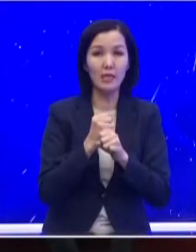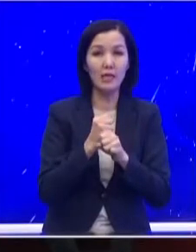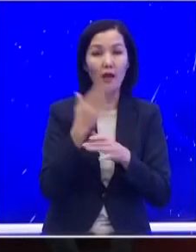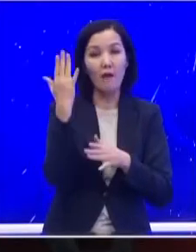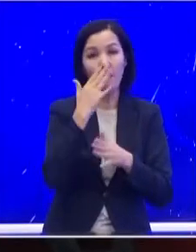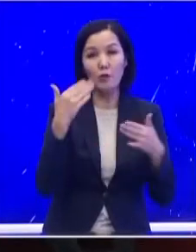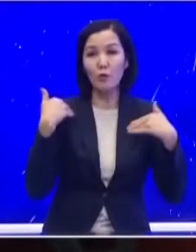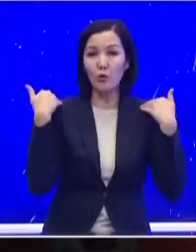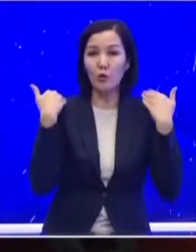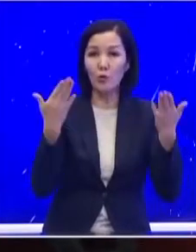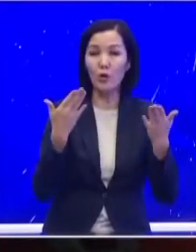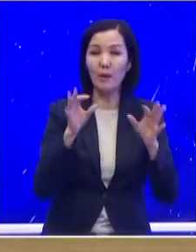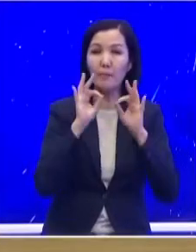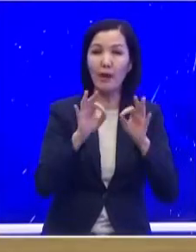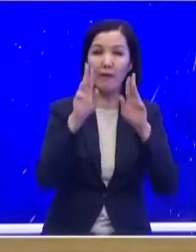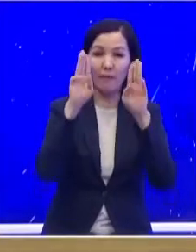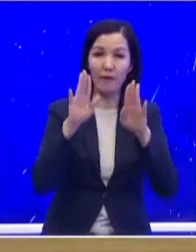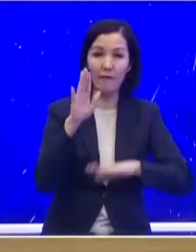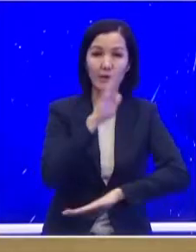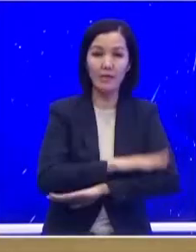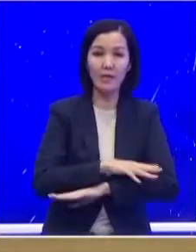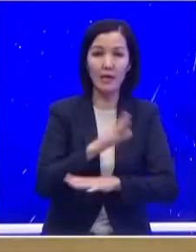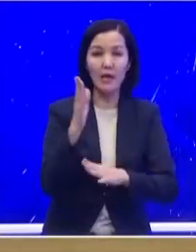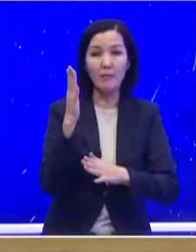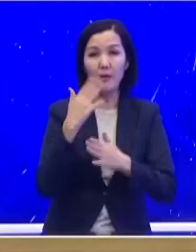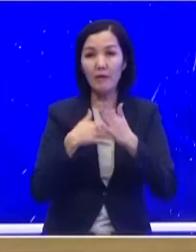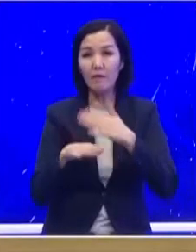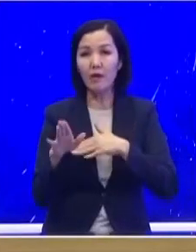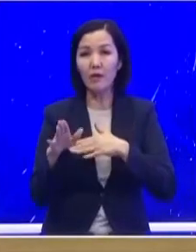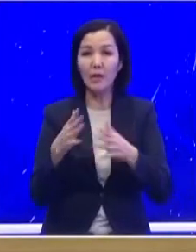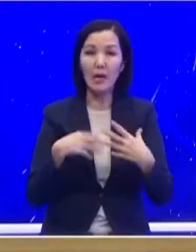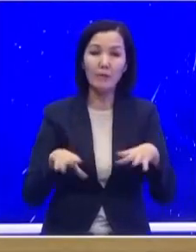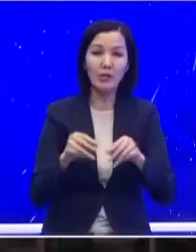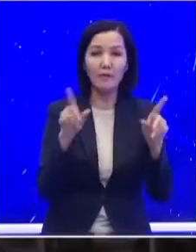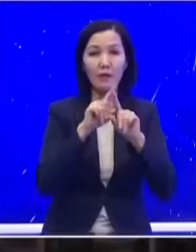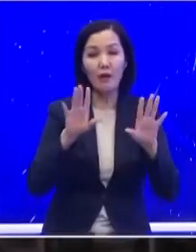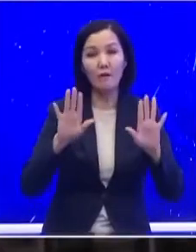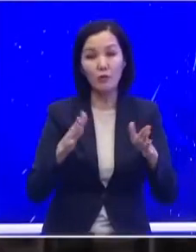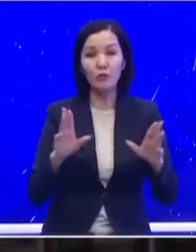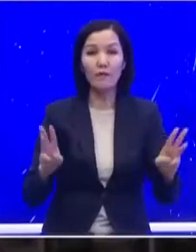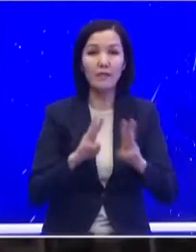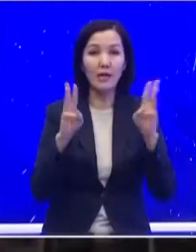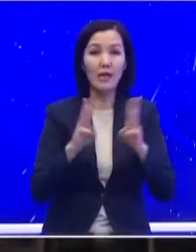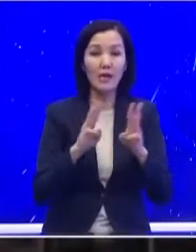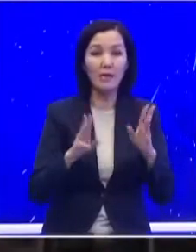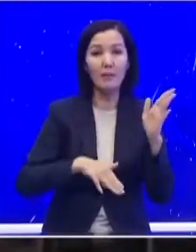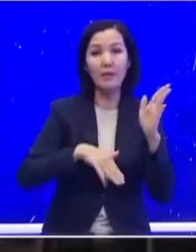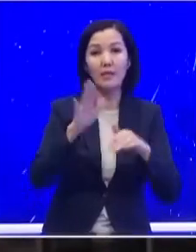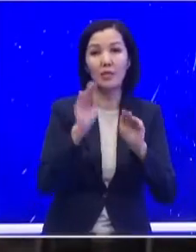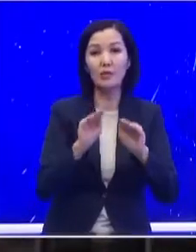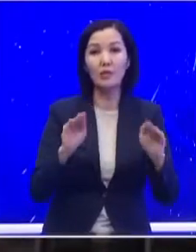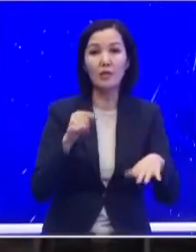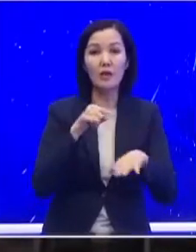видеоролик, демонстрирующий правила поведения при эвакуации из общественного здания в случае возгорания. Прививая подрастающему поколению